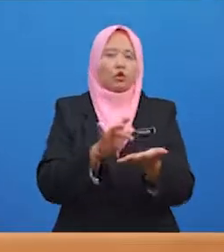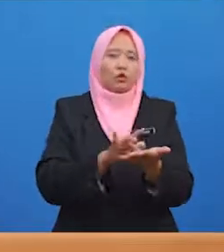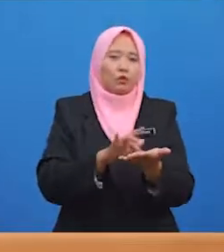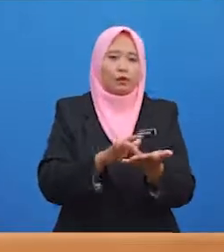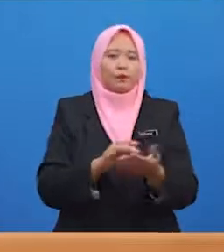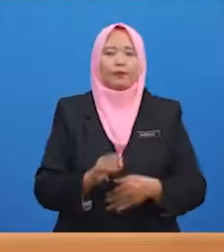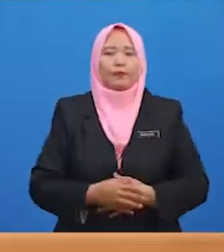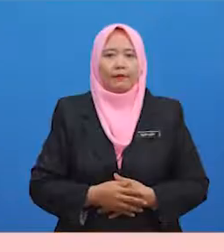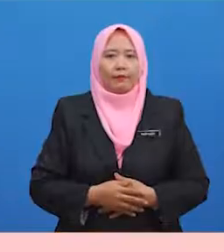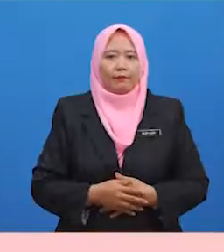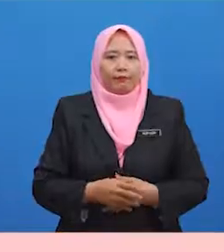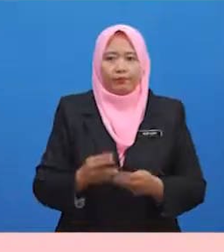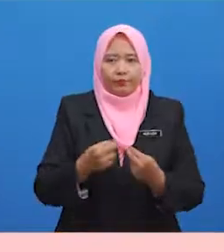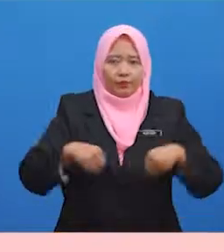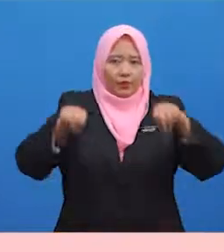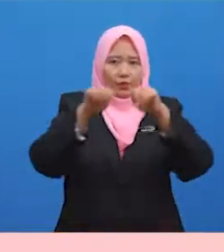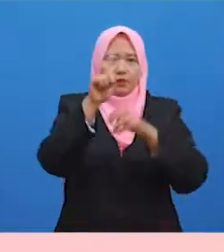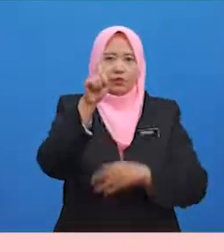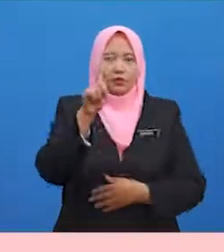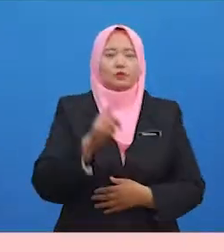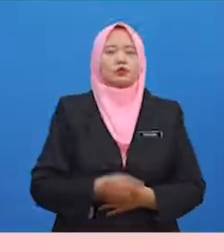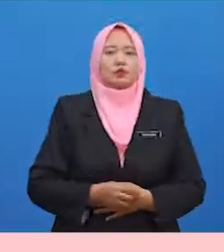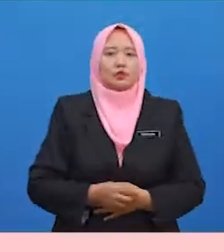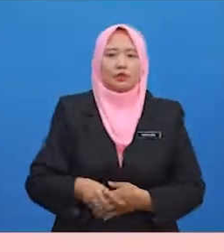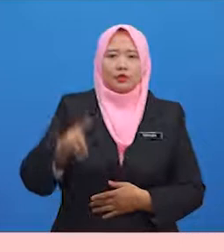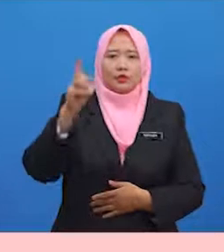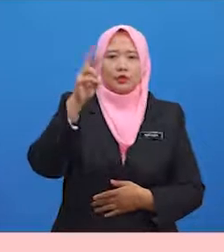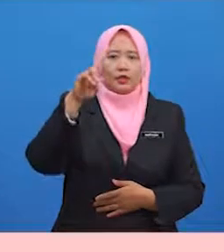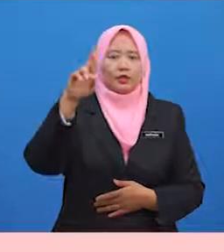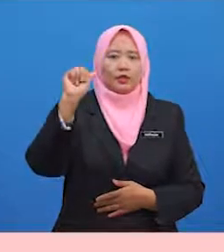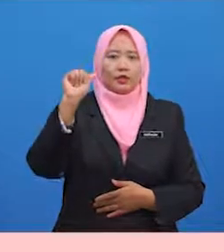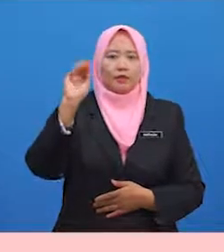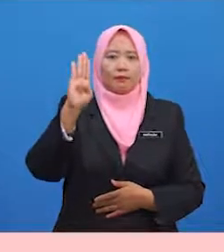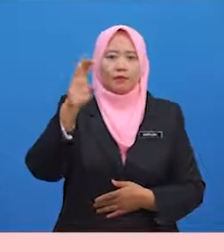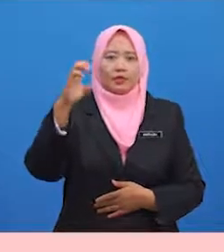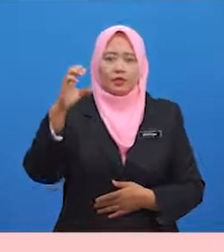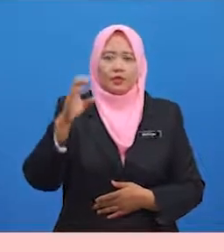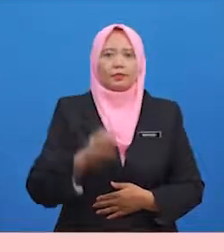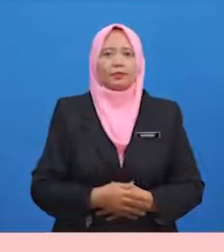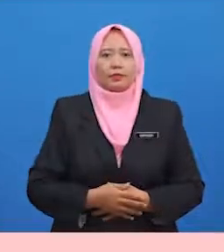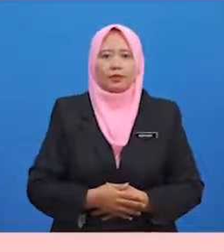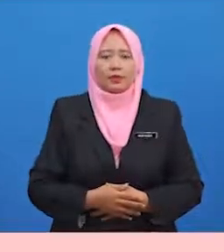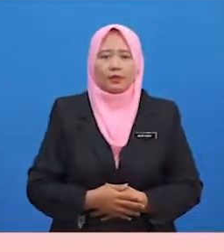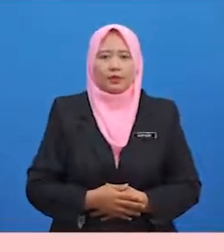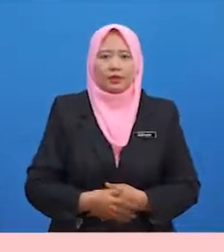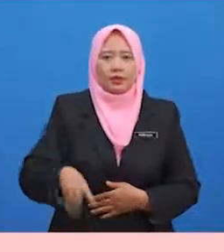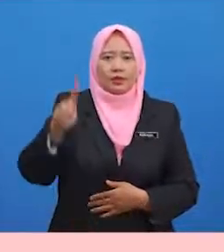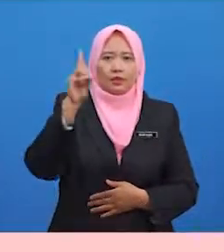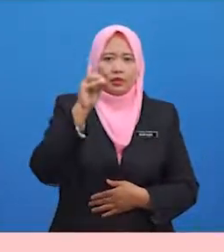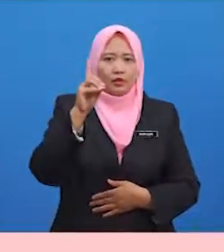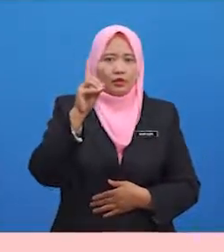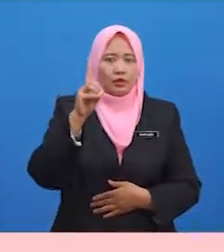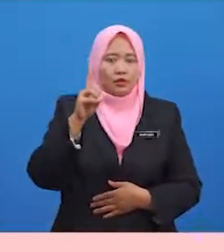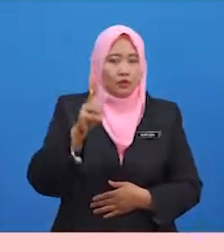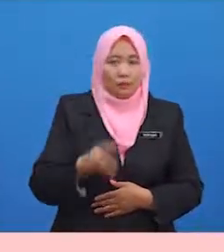kecederaan pertama ialah D, R, A, B dan C. D merujuk